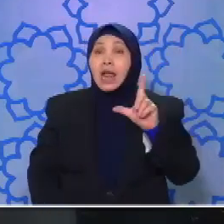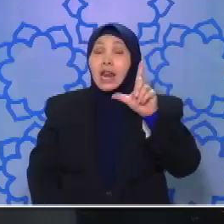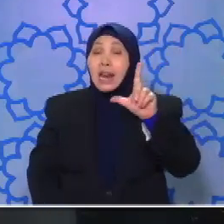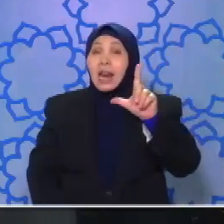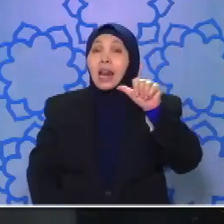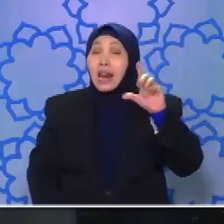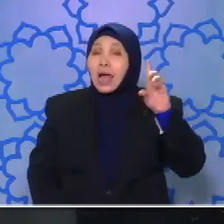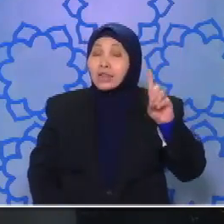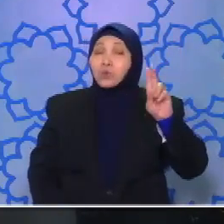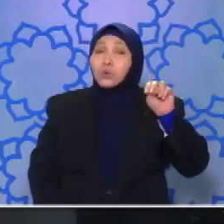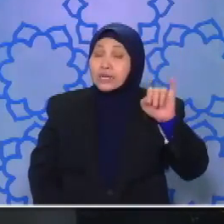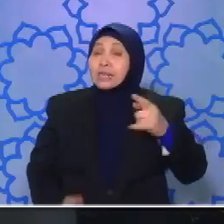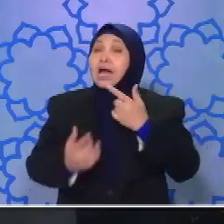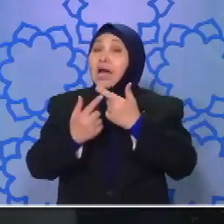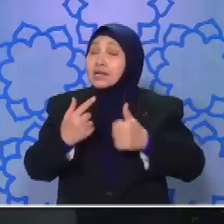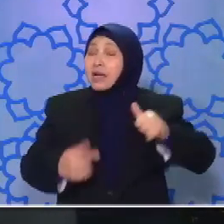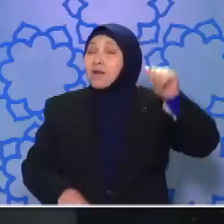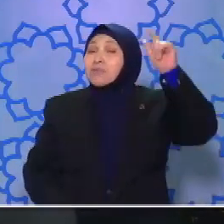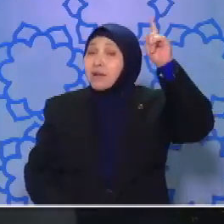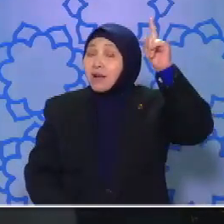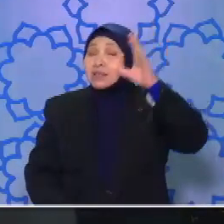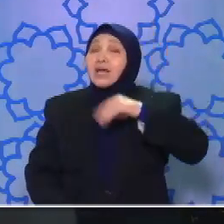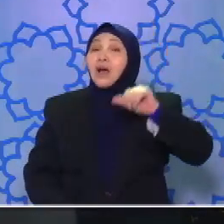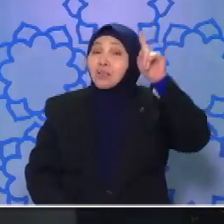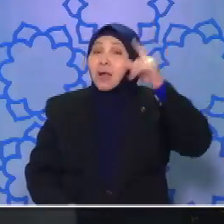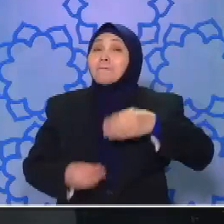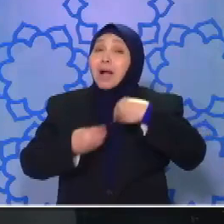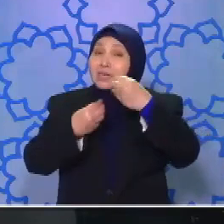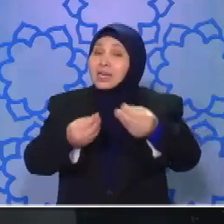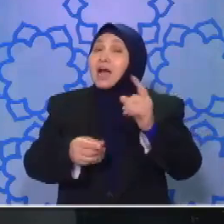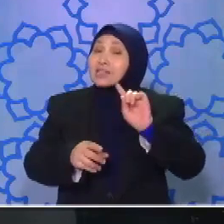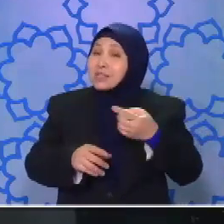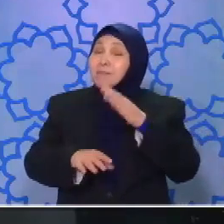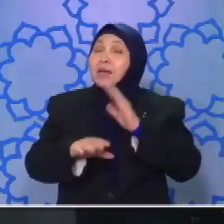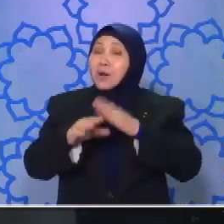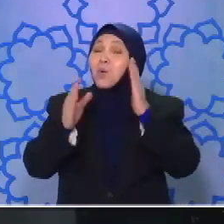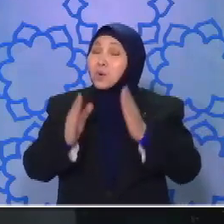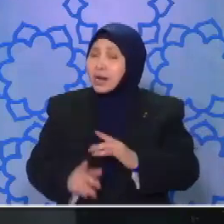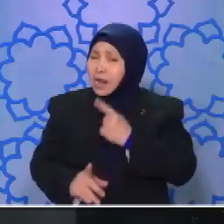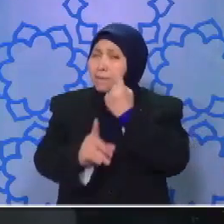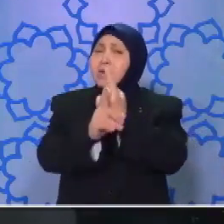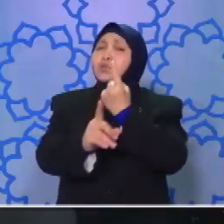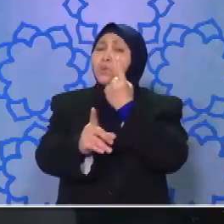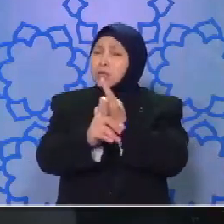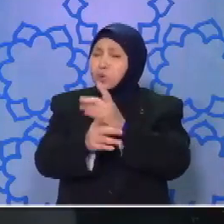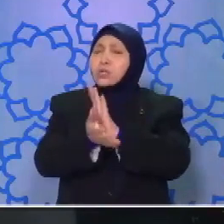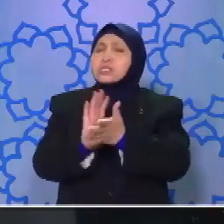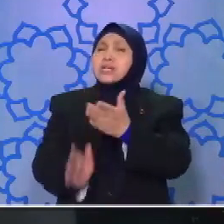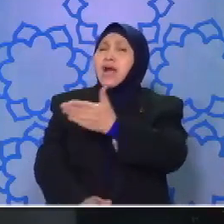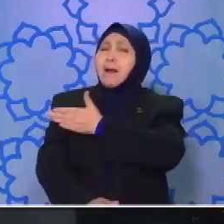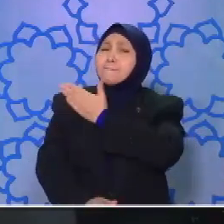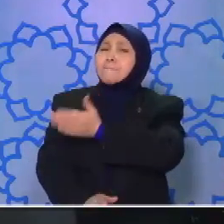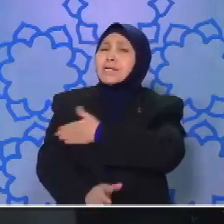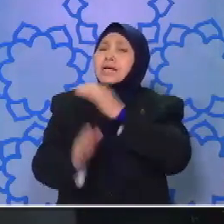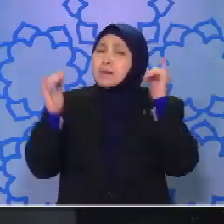Ladun itu maksudnya dari sisi Allah, dan Allah beri hanya kepada orang yang betul-betul menjadi hamba kepada Allah, ya.